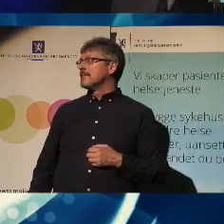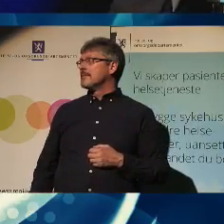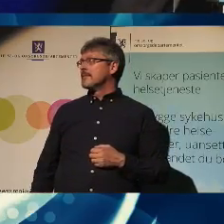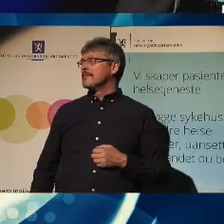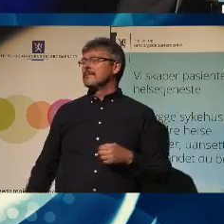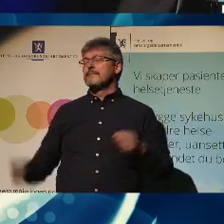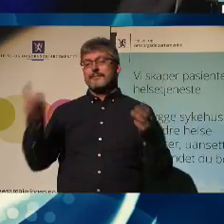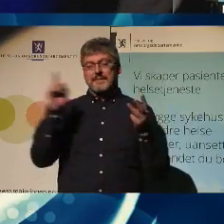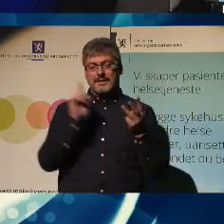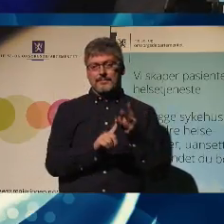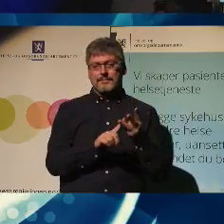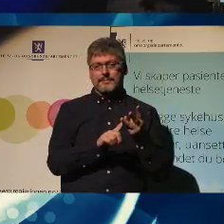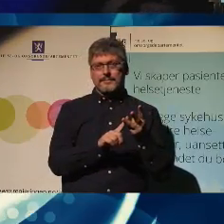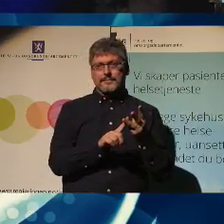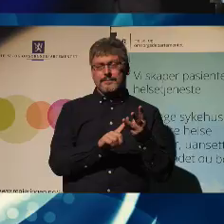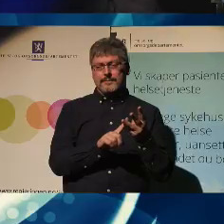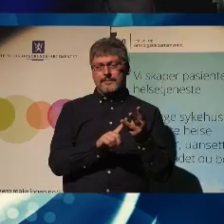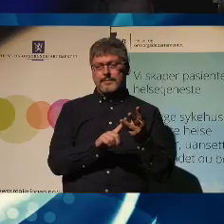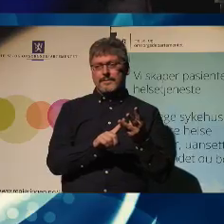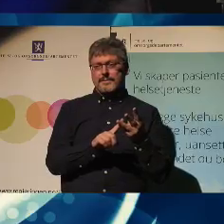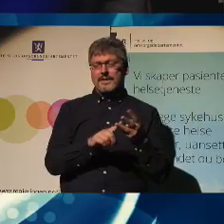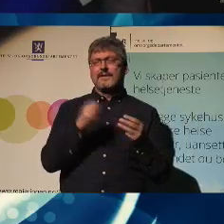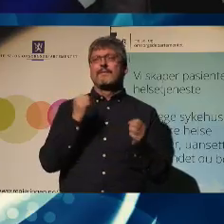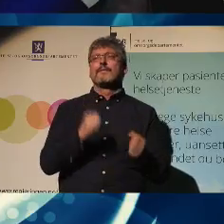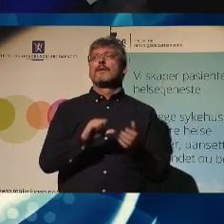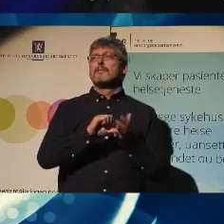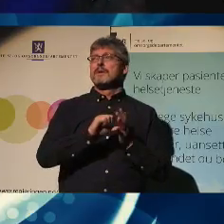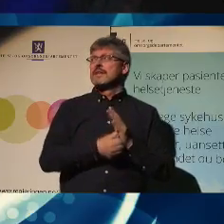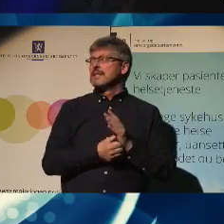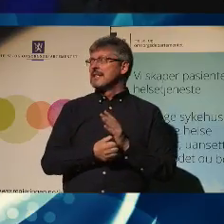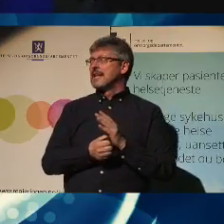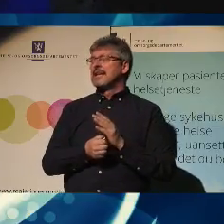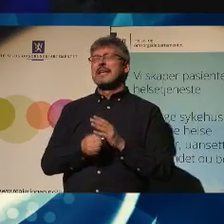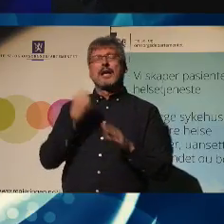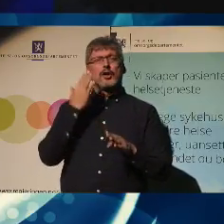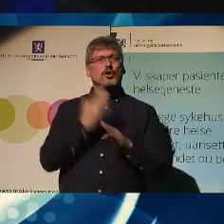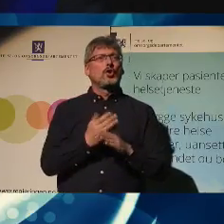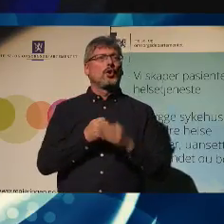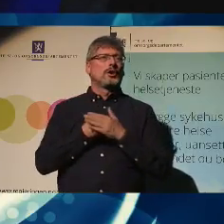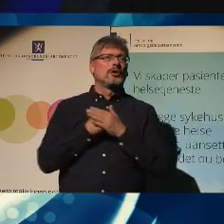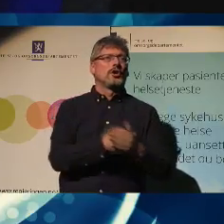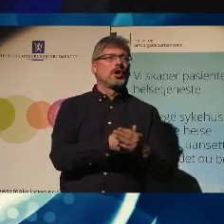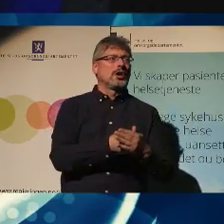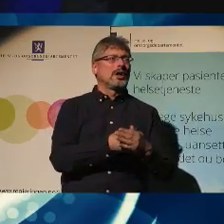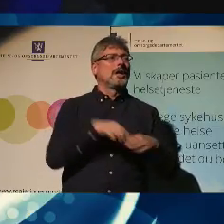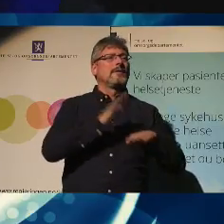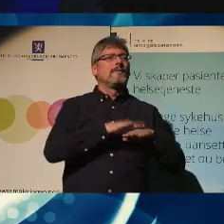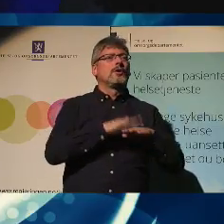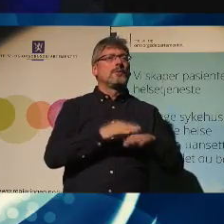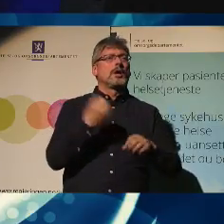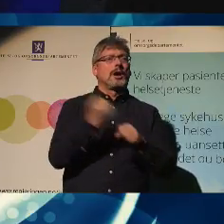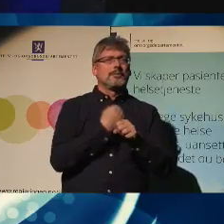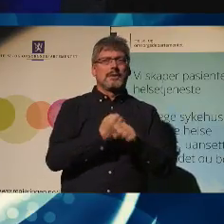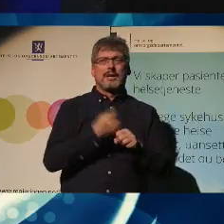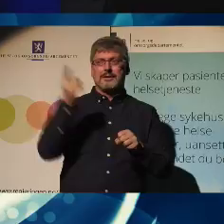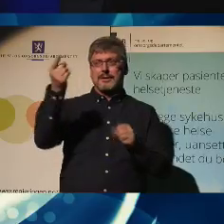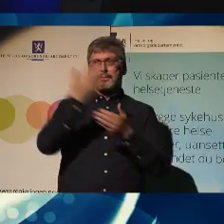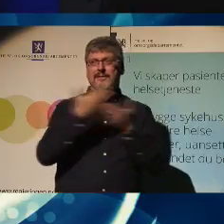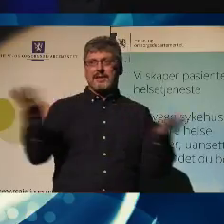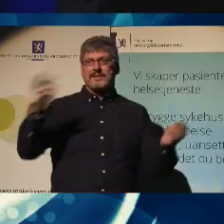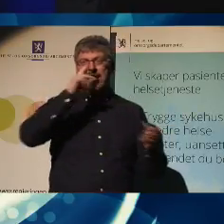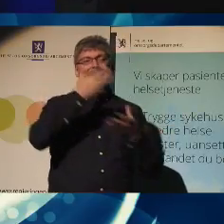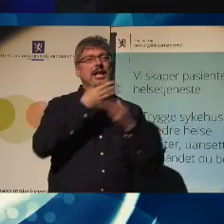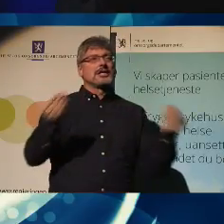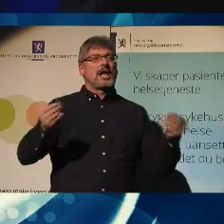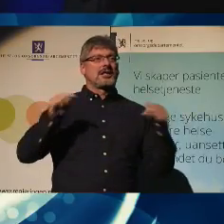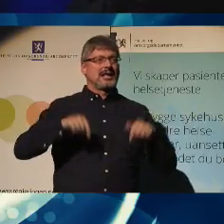Det neste at vi må sikre tilstrekkelig trykk i det forebyggende arbeidet. Det ble illustrert på en utmerket måte fra Kristiansand i